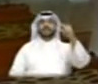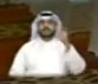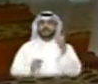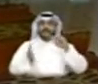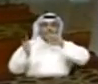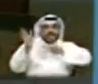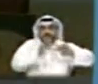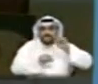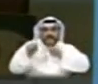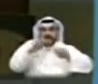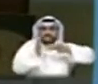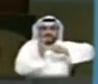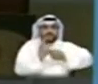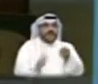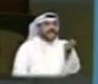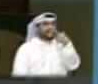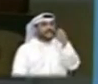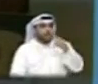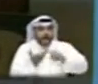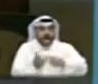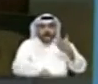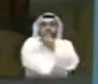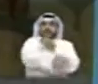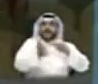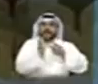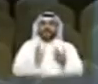السليمة لتفادي النقص وغيرها من المواضيع.